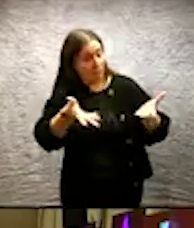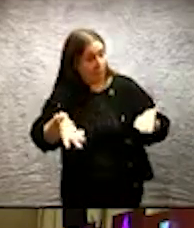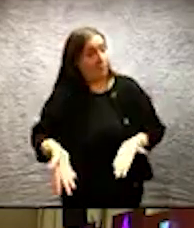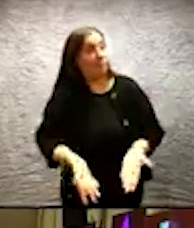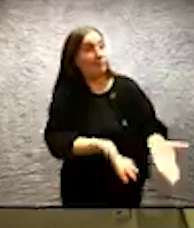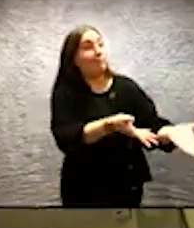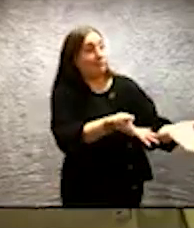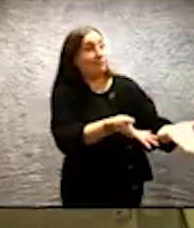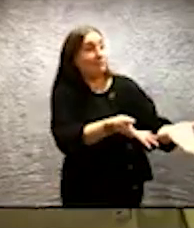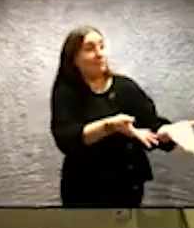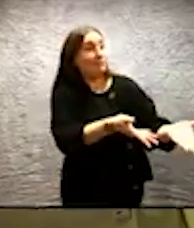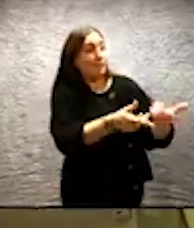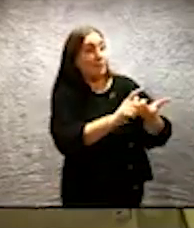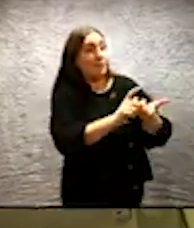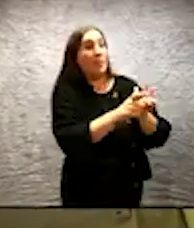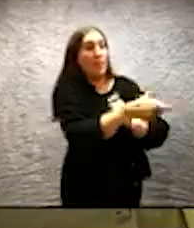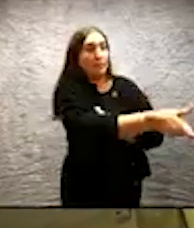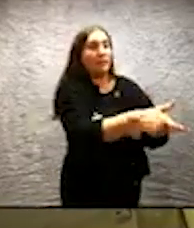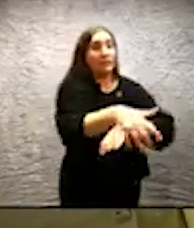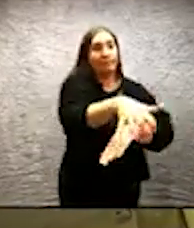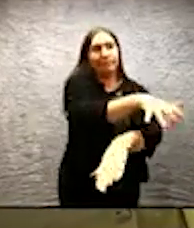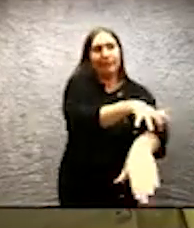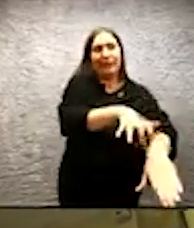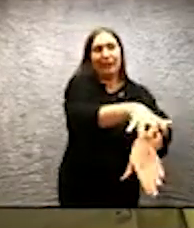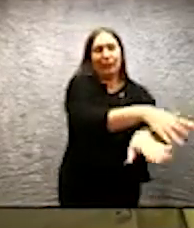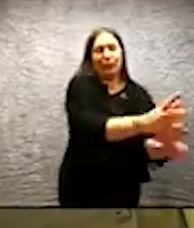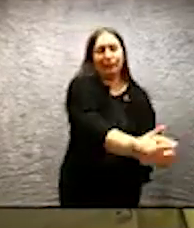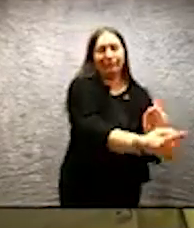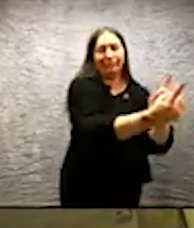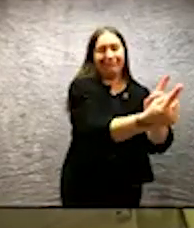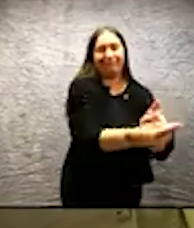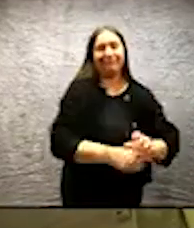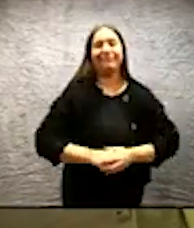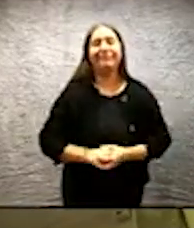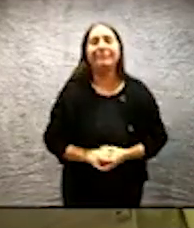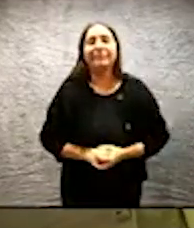pour travailler avec la préfecture.